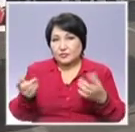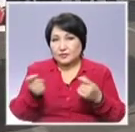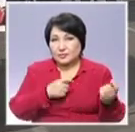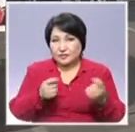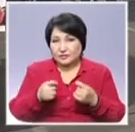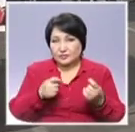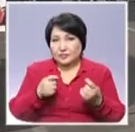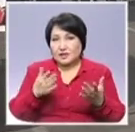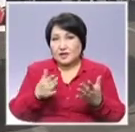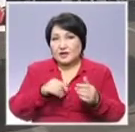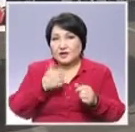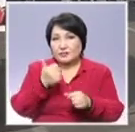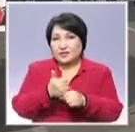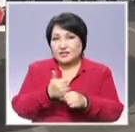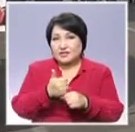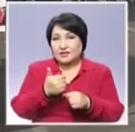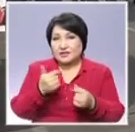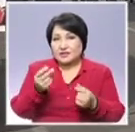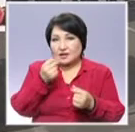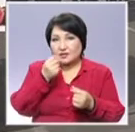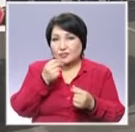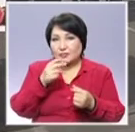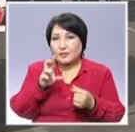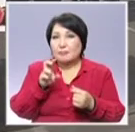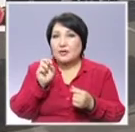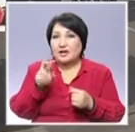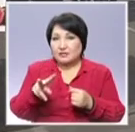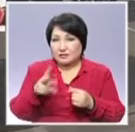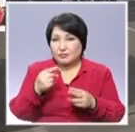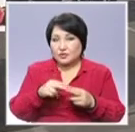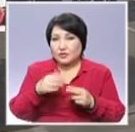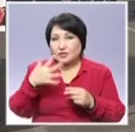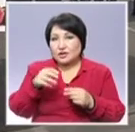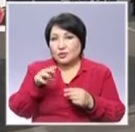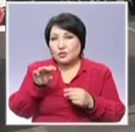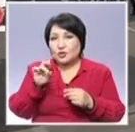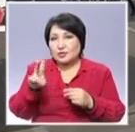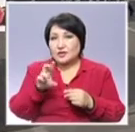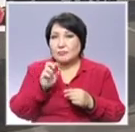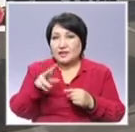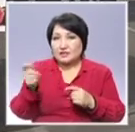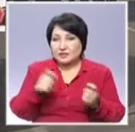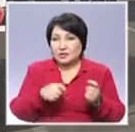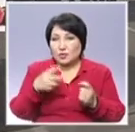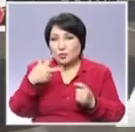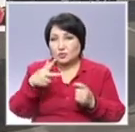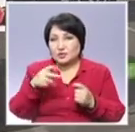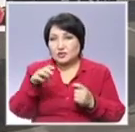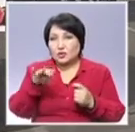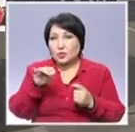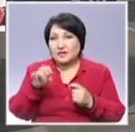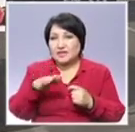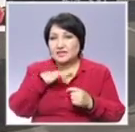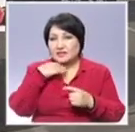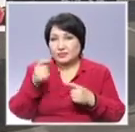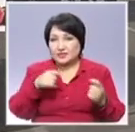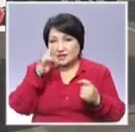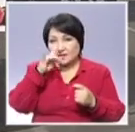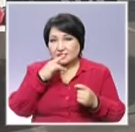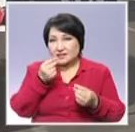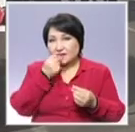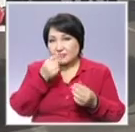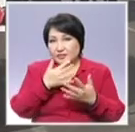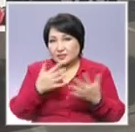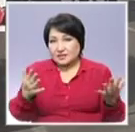өнім бізге келген ол бал. 50 тонна бал әкелдік. 31 тонна ет әкелдік. Қазақтың тағамдарын әкелдік бәрін.